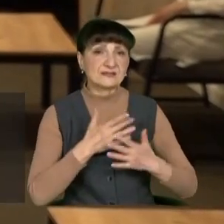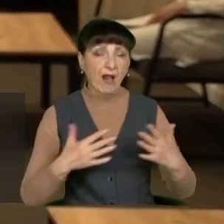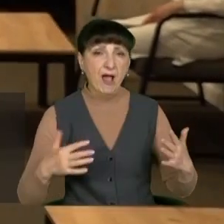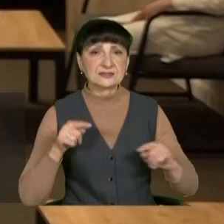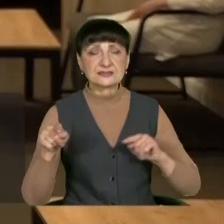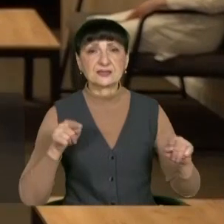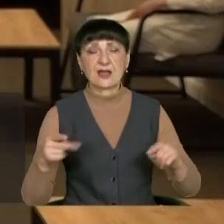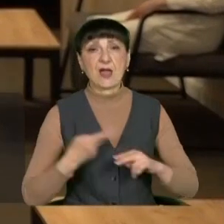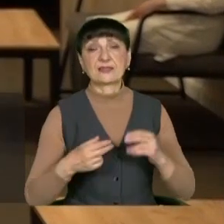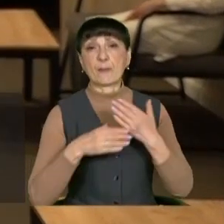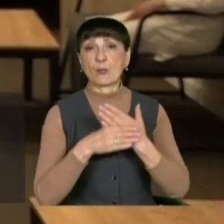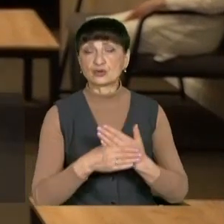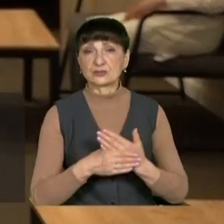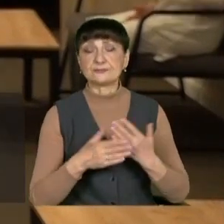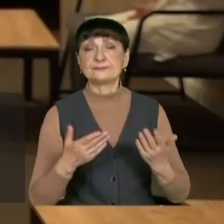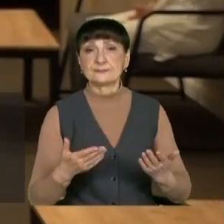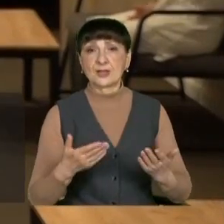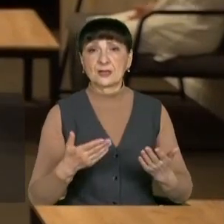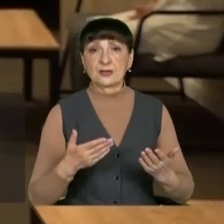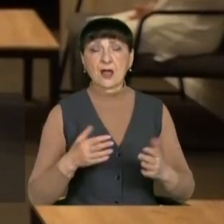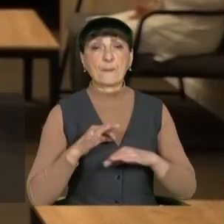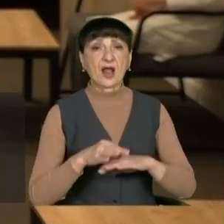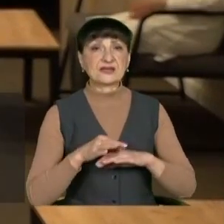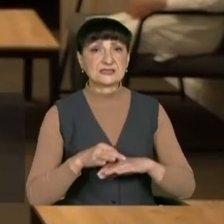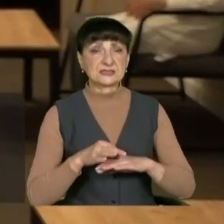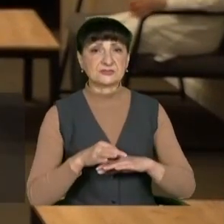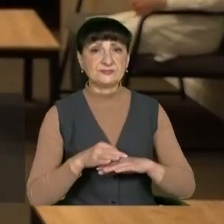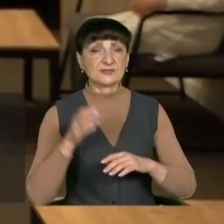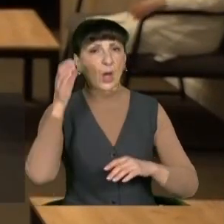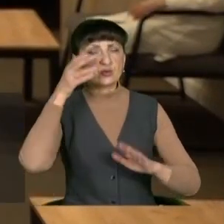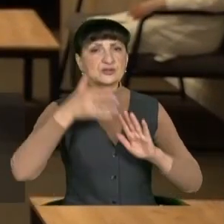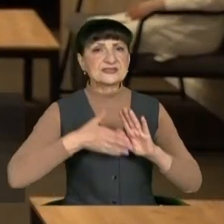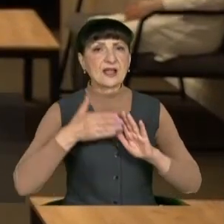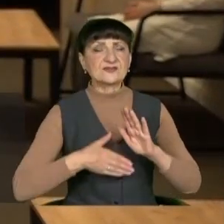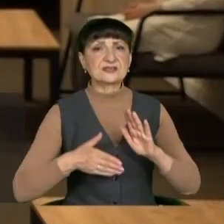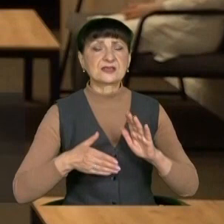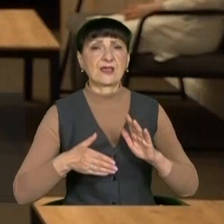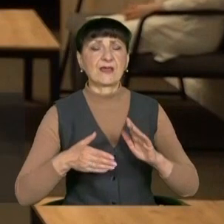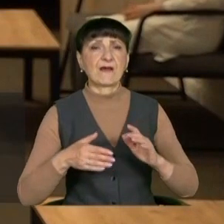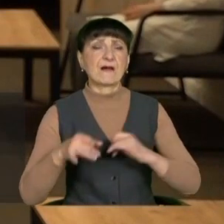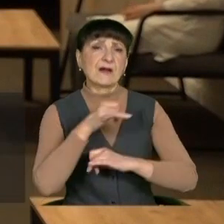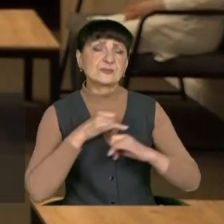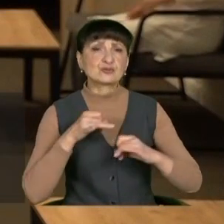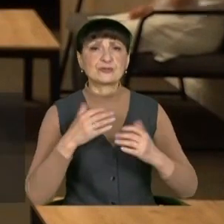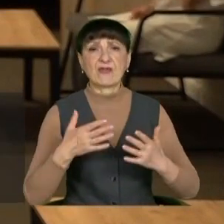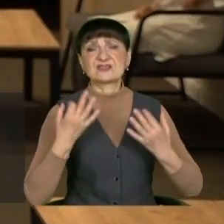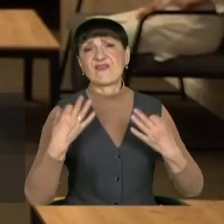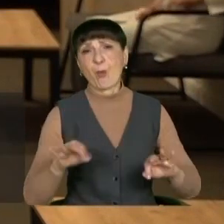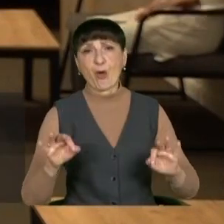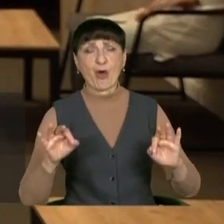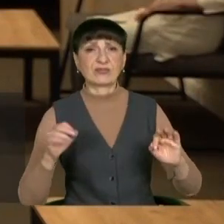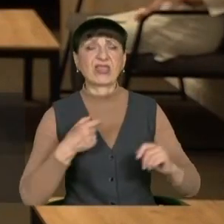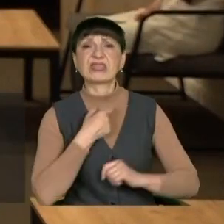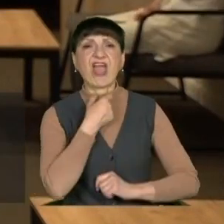есть это позволит как раз вот проводить научно-исследовательский такой, скажем, брейншторм в такой свободной,